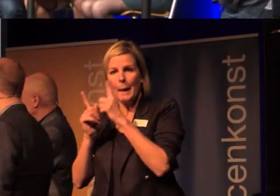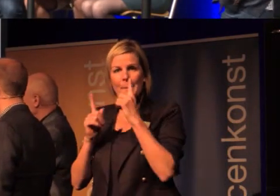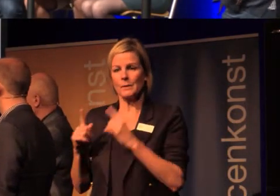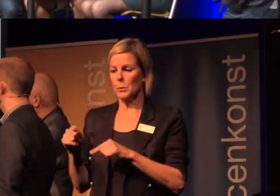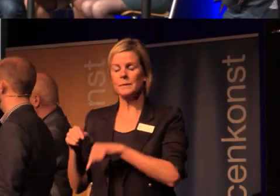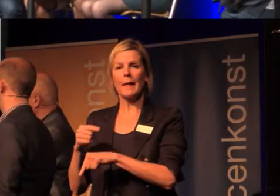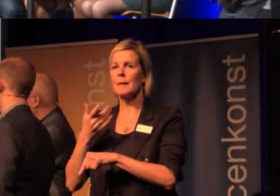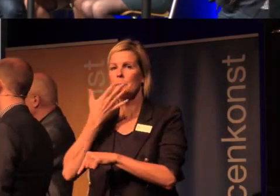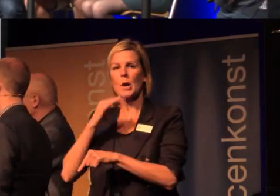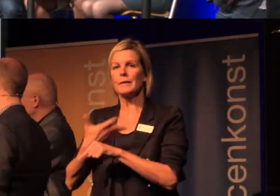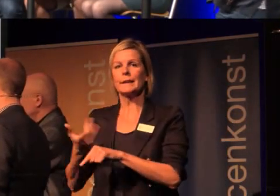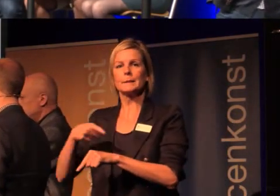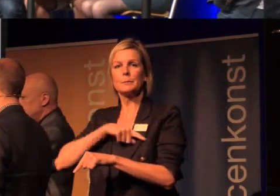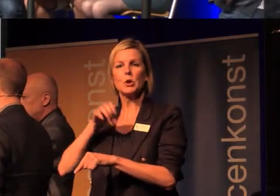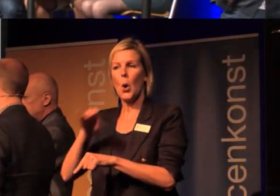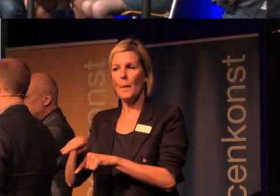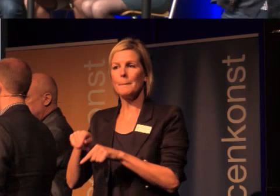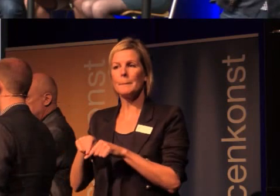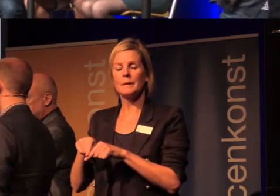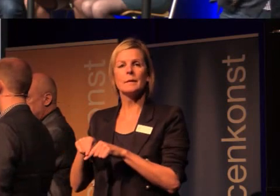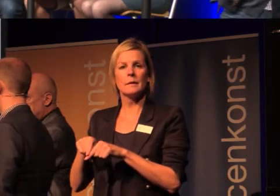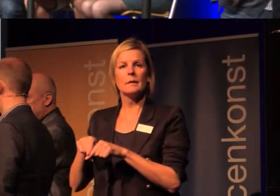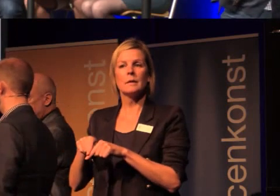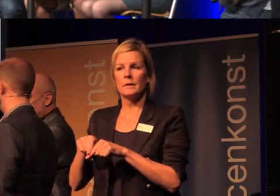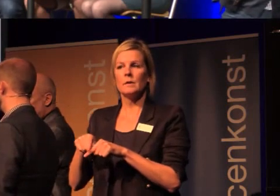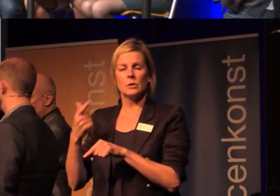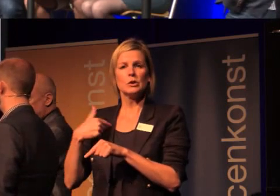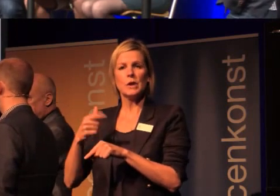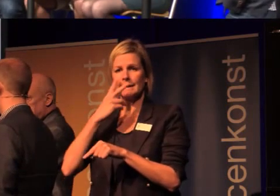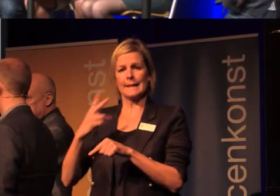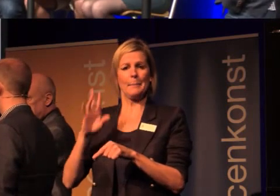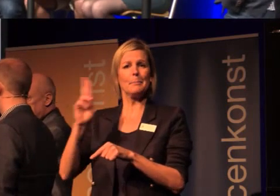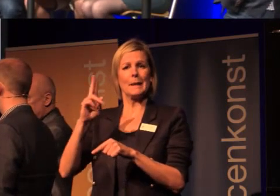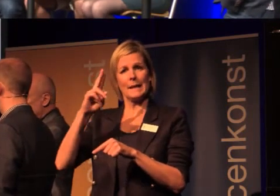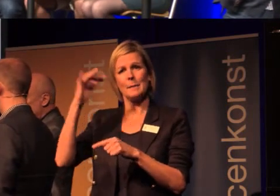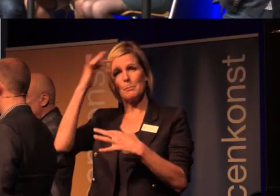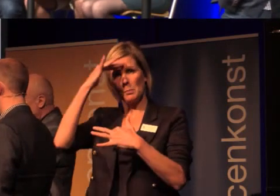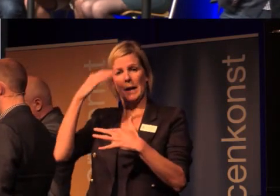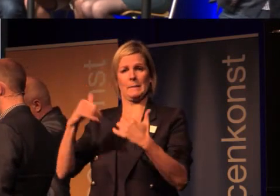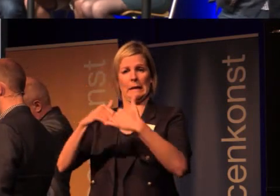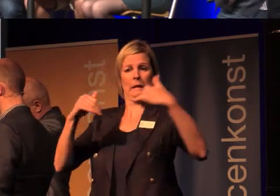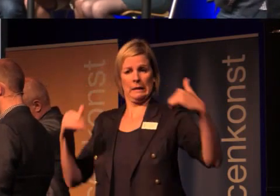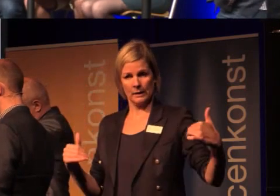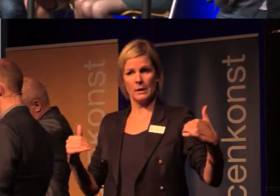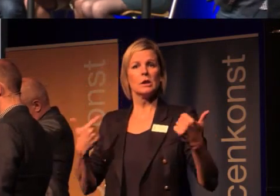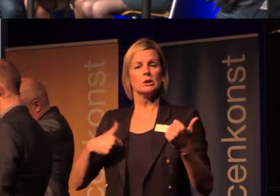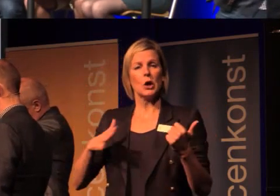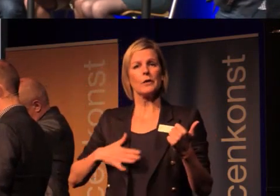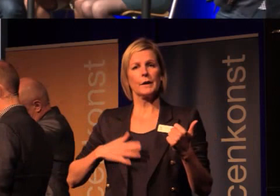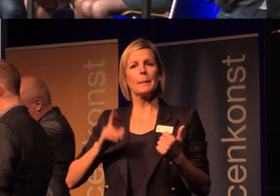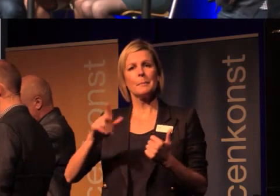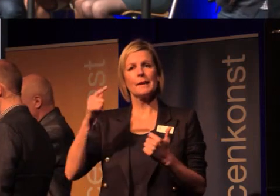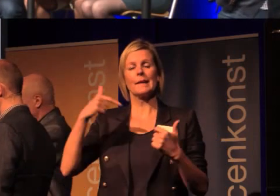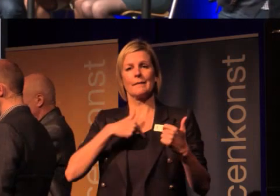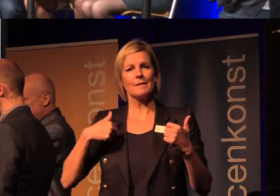de människor som inte bor i just Stockholm, för att vara helt ärlig. Och det ser jag ganska stora problem med. Jag tycker att vi borde verkligen fundera